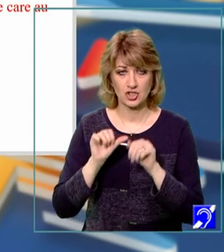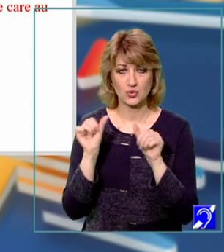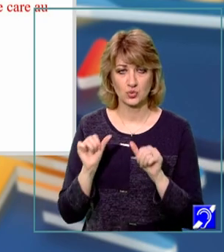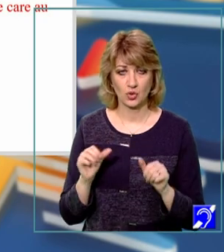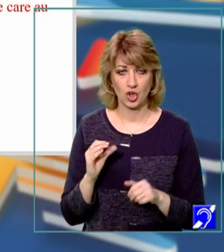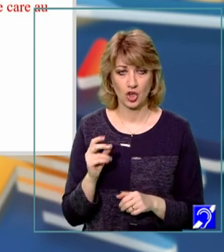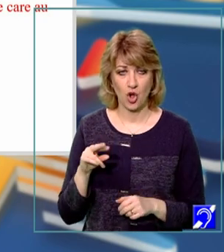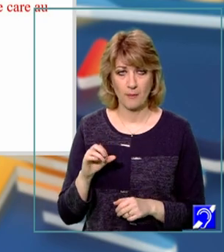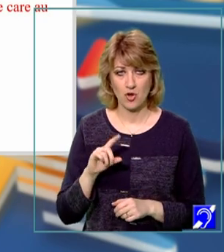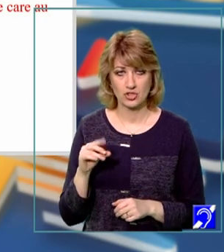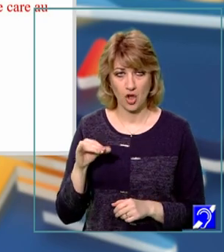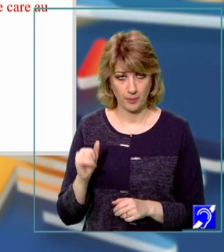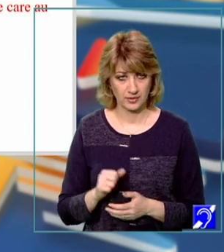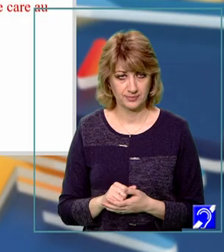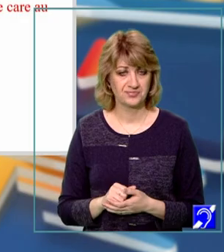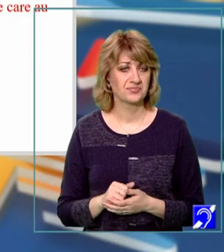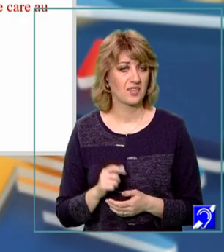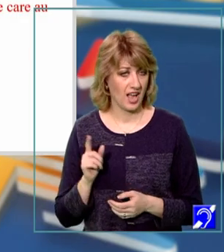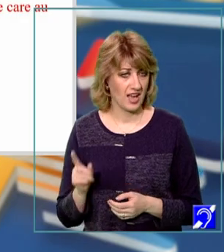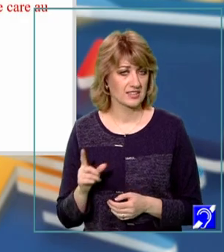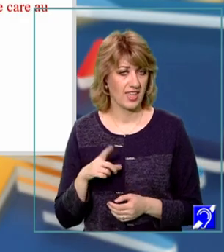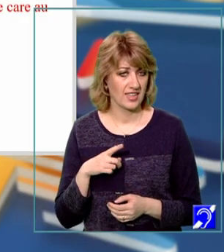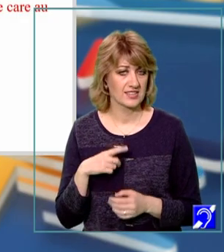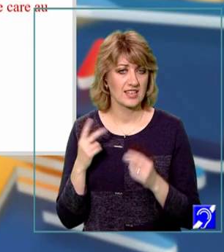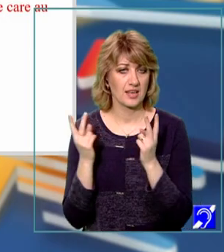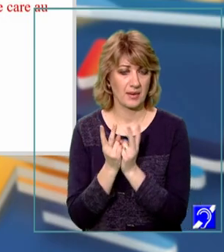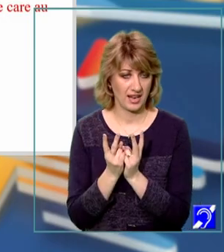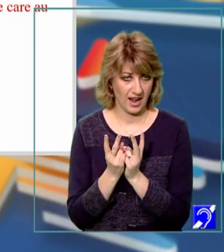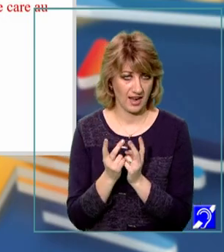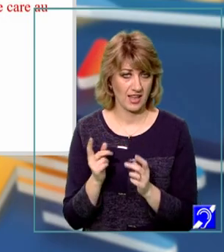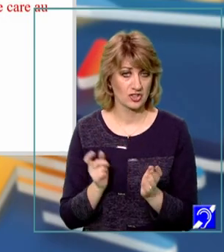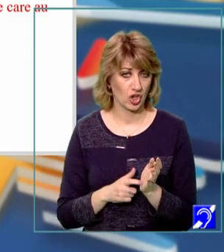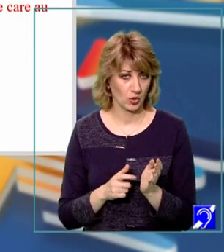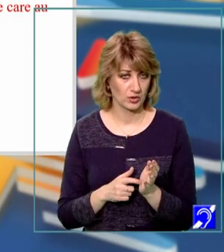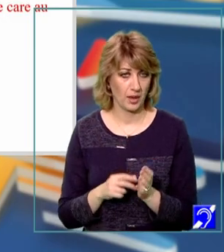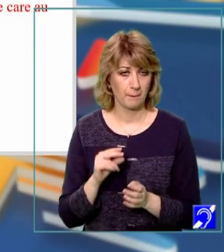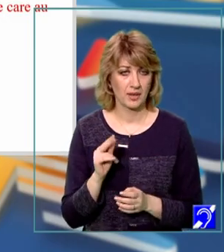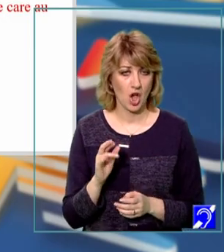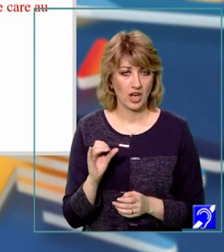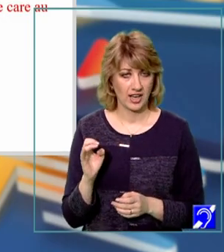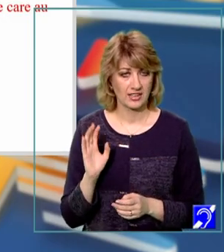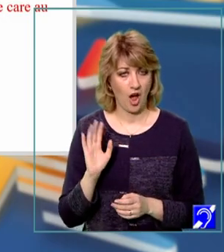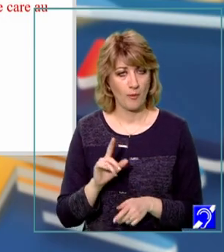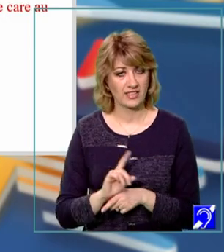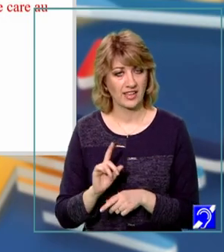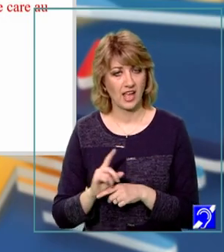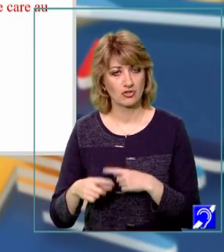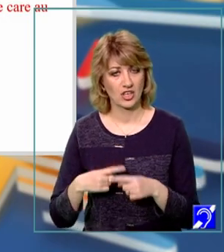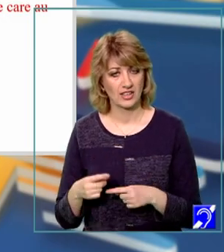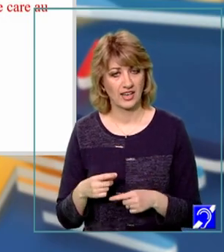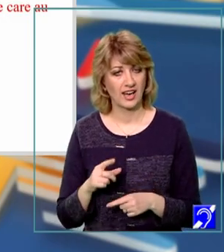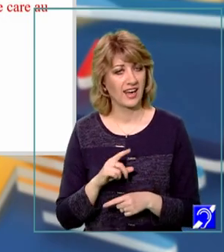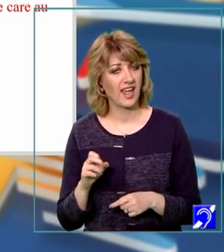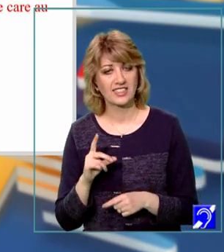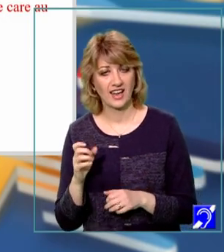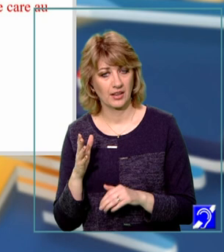structura cromozomilor. Bineînțeles, aceasta este asemănarea solicitată. Procariotele au materialul genetic